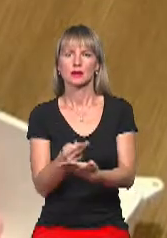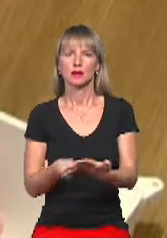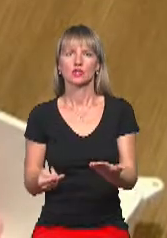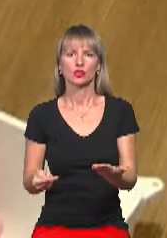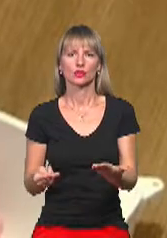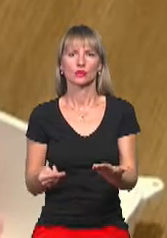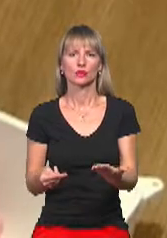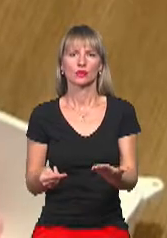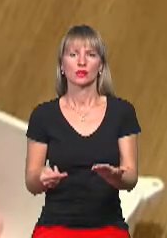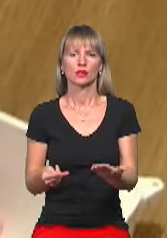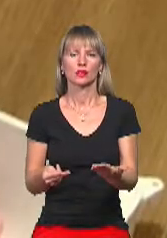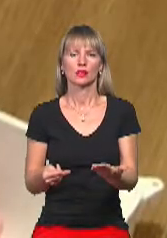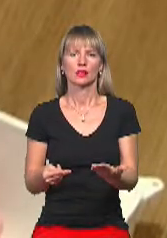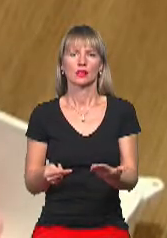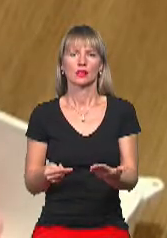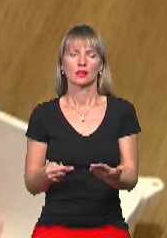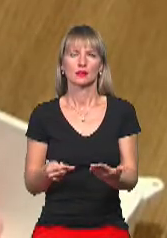так, изображению тени от